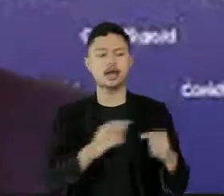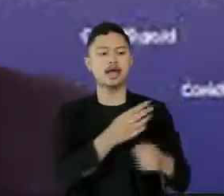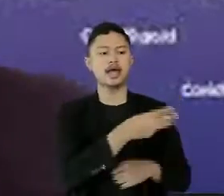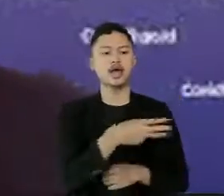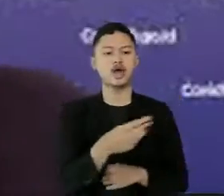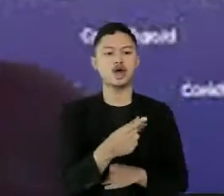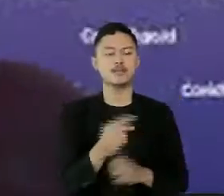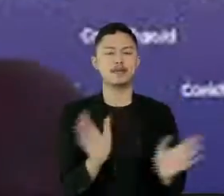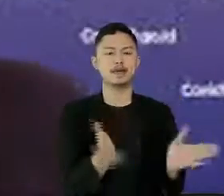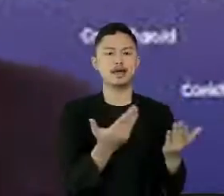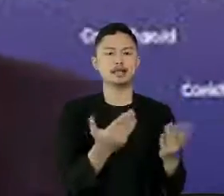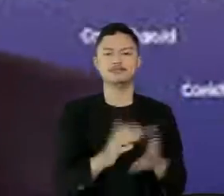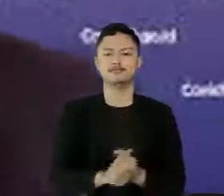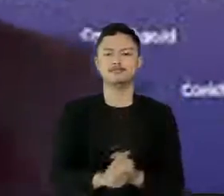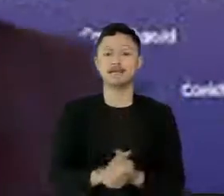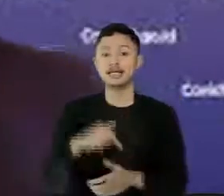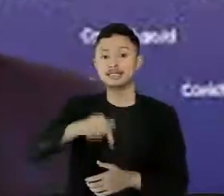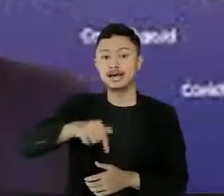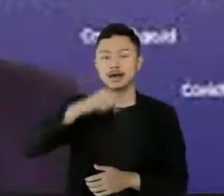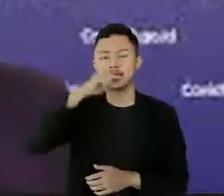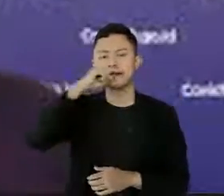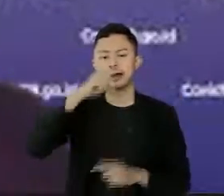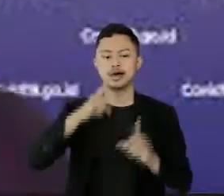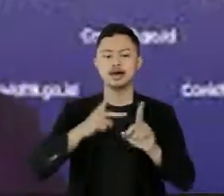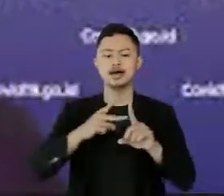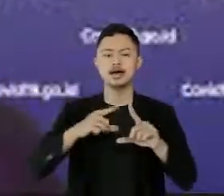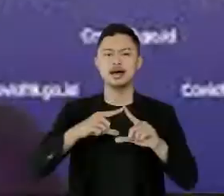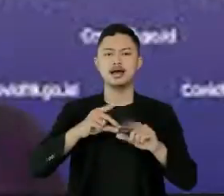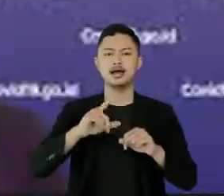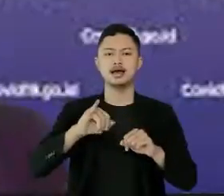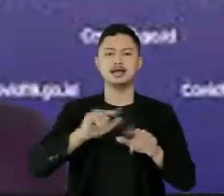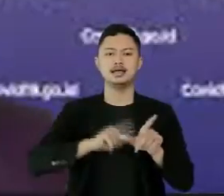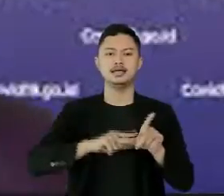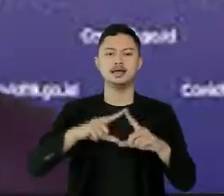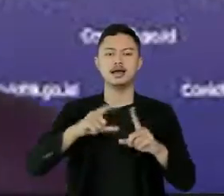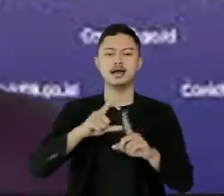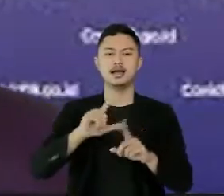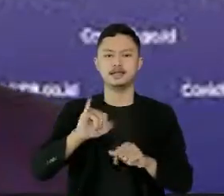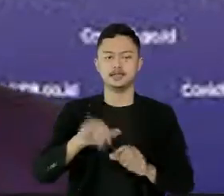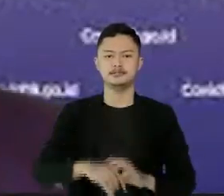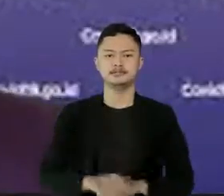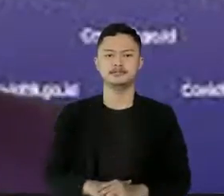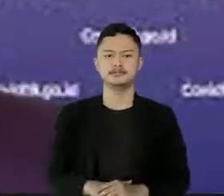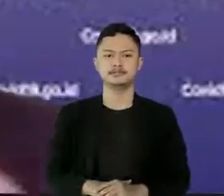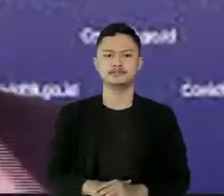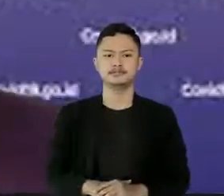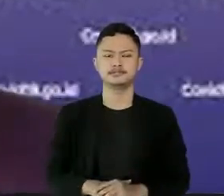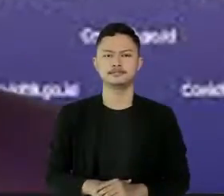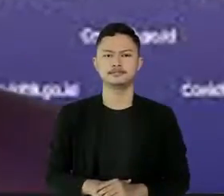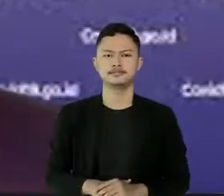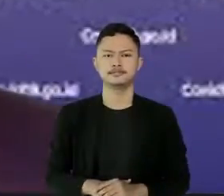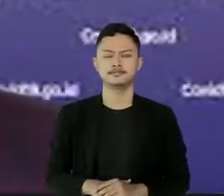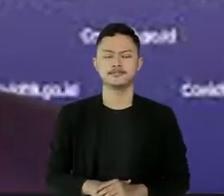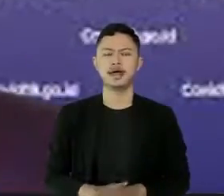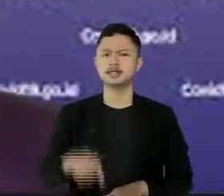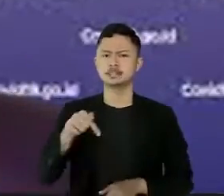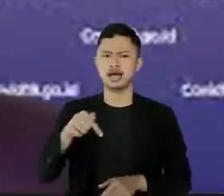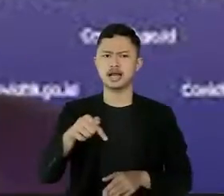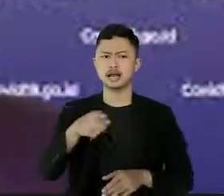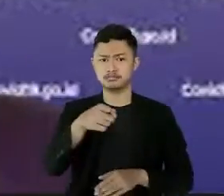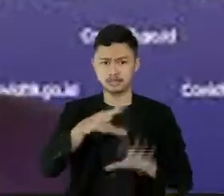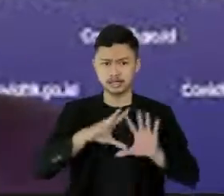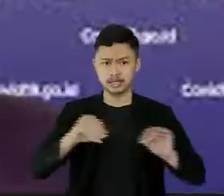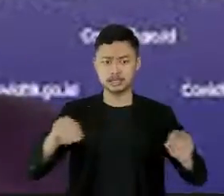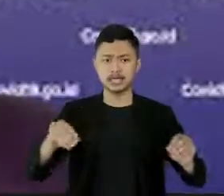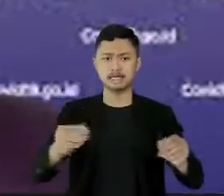Nah, Pak Haryadi, saya beralih ke Pak Haryadi. Nah, di sektor industrinya sendiri Pak Haryadi